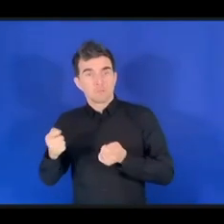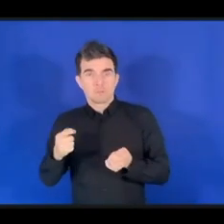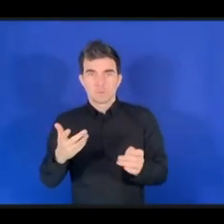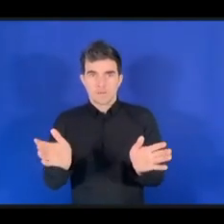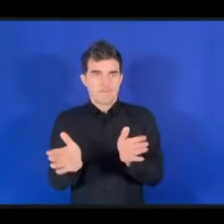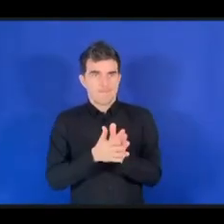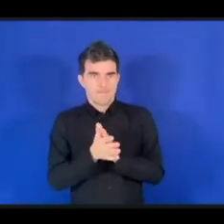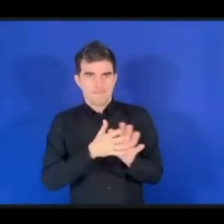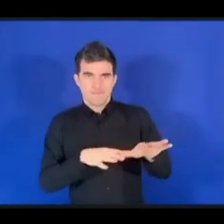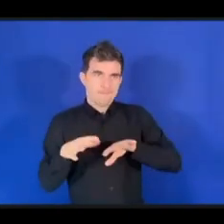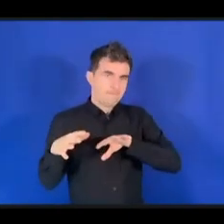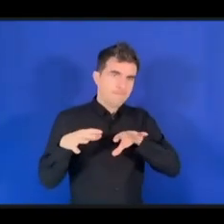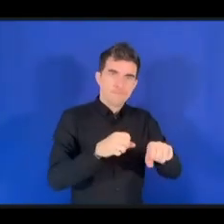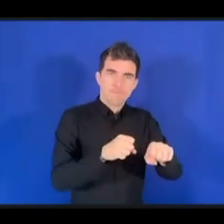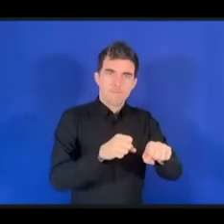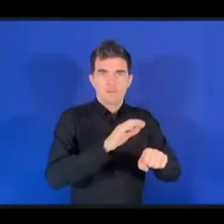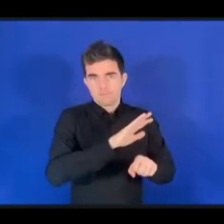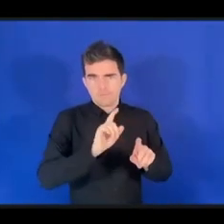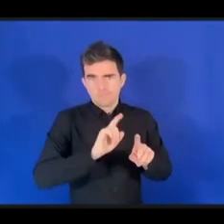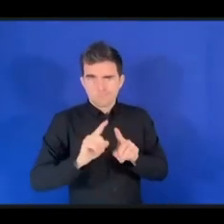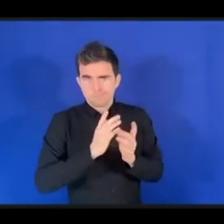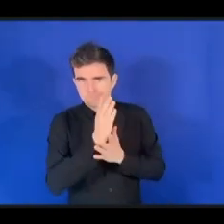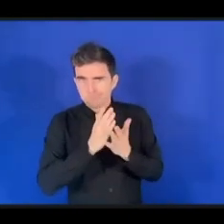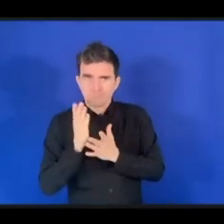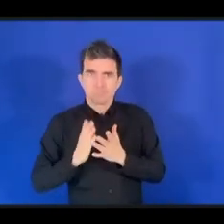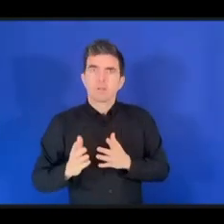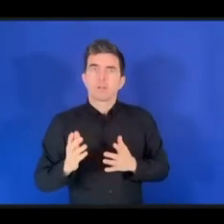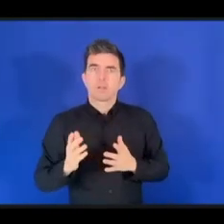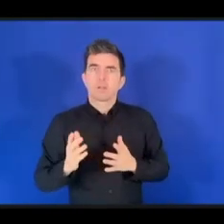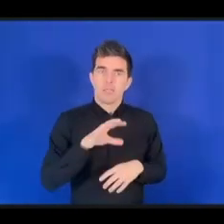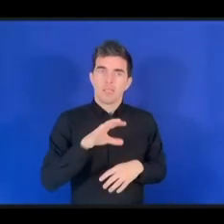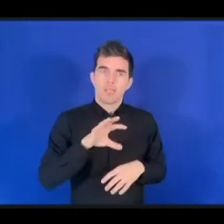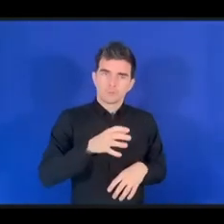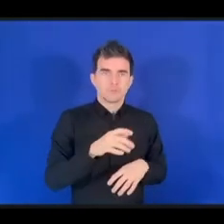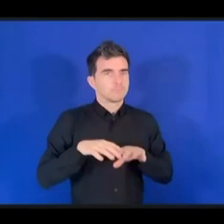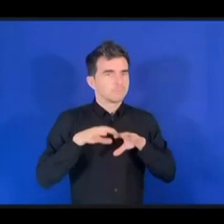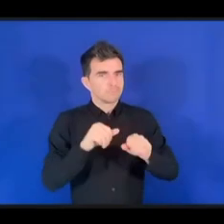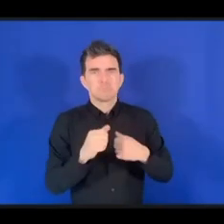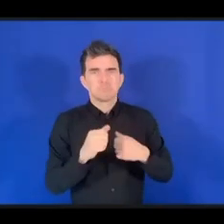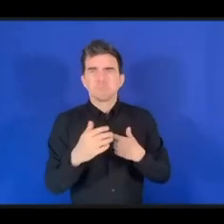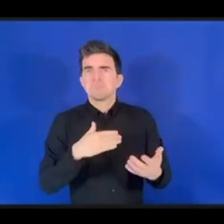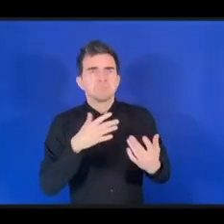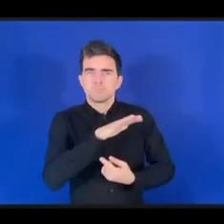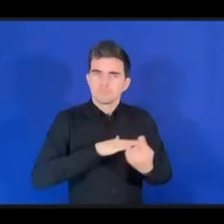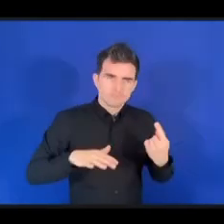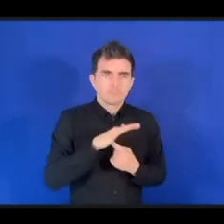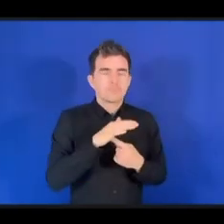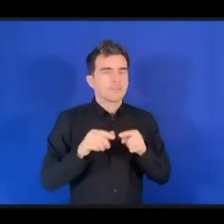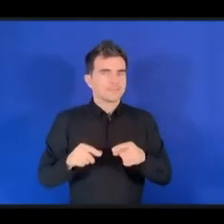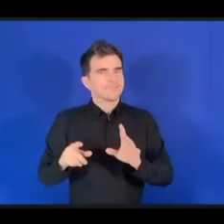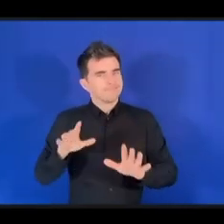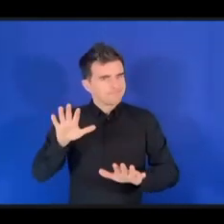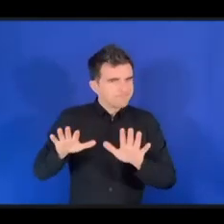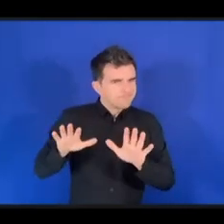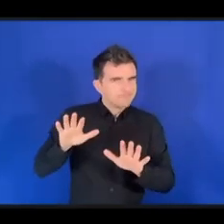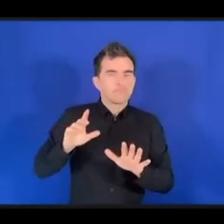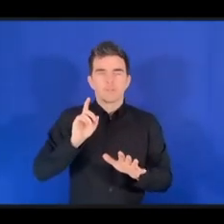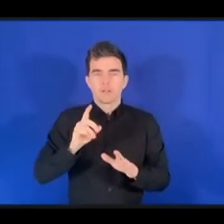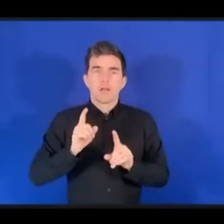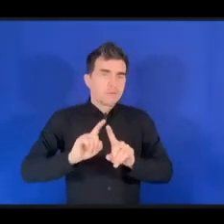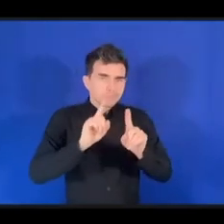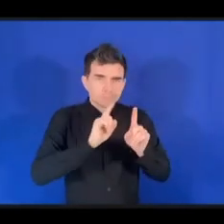多边的这样的场合下呢，一个国家只有一票，而现在的我们这种独立相关方